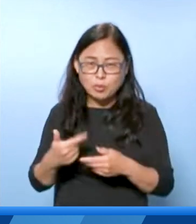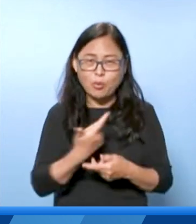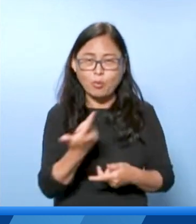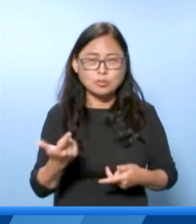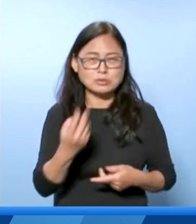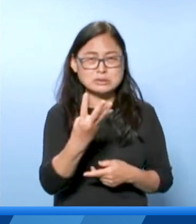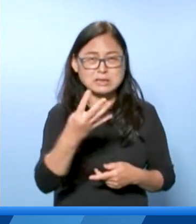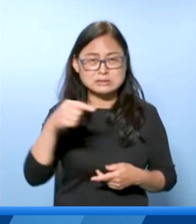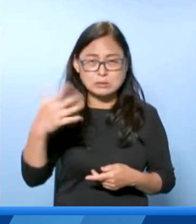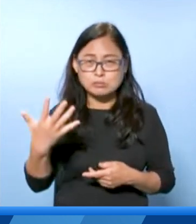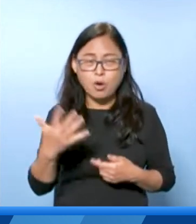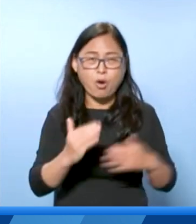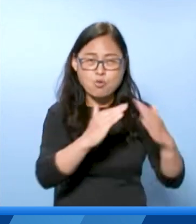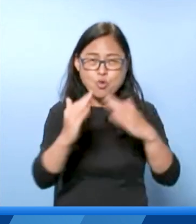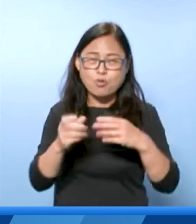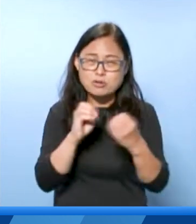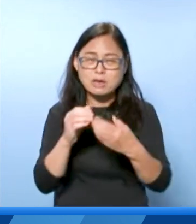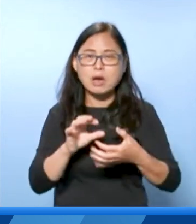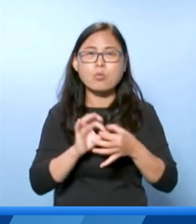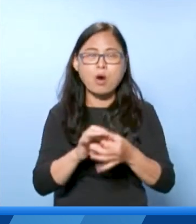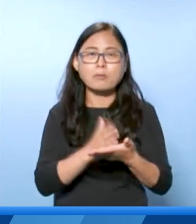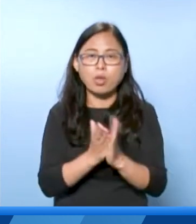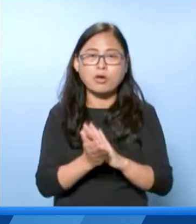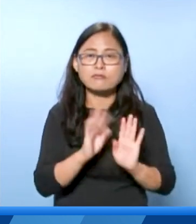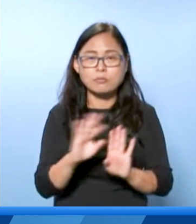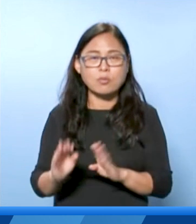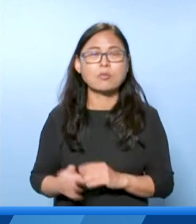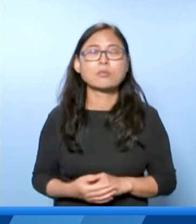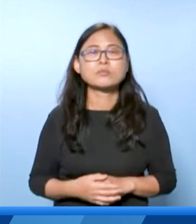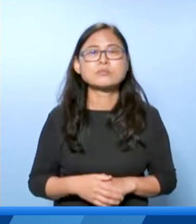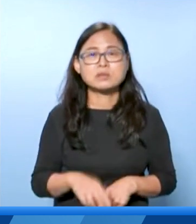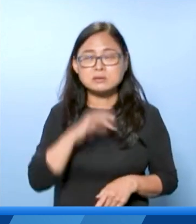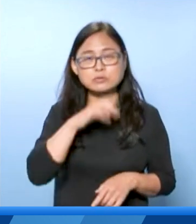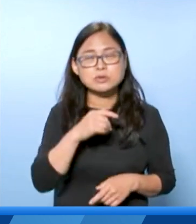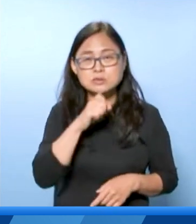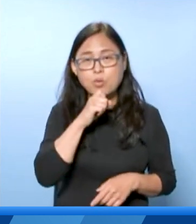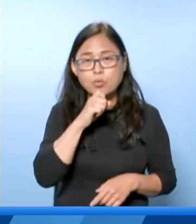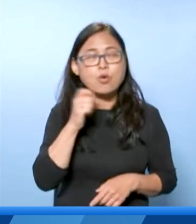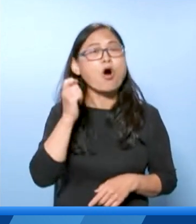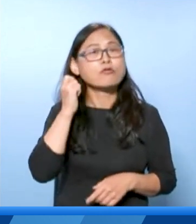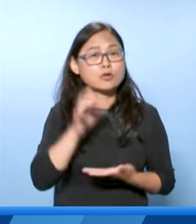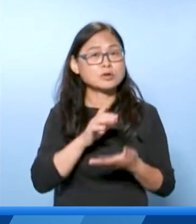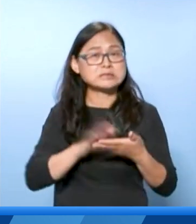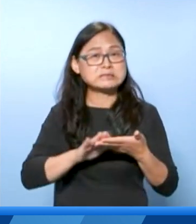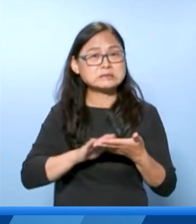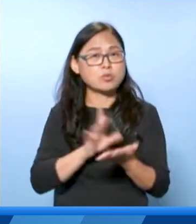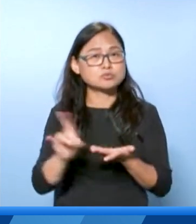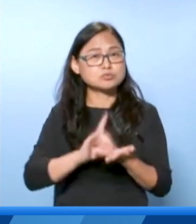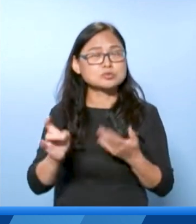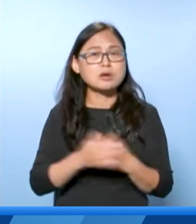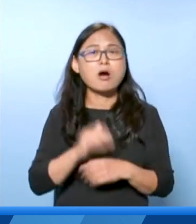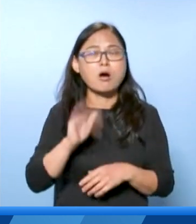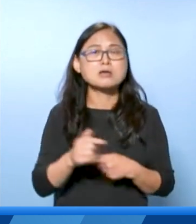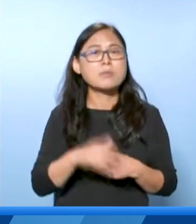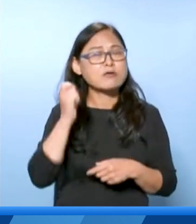緊4至5個局去談不同的事務，所以如果我們有一個婦女事務專員的話，我相信是可以讓